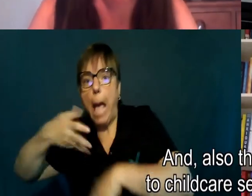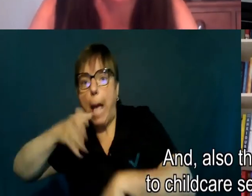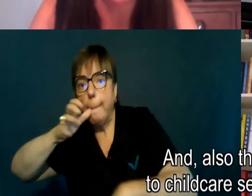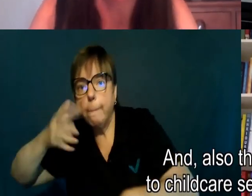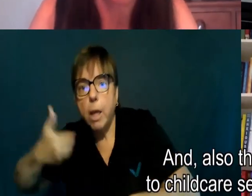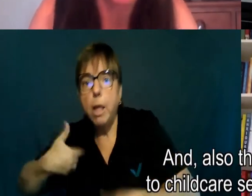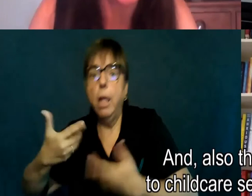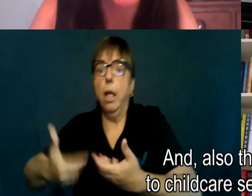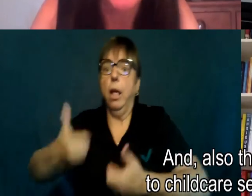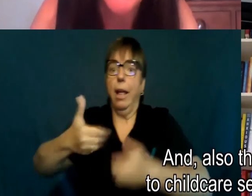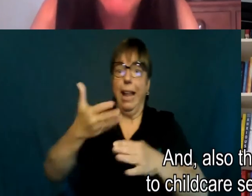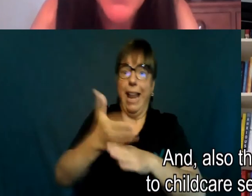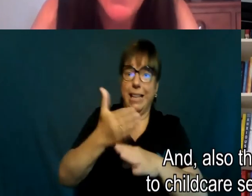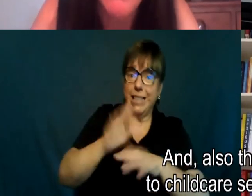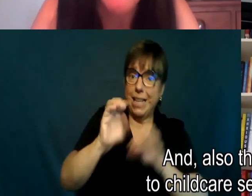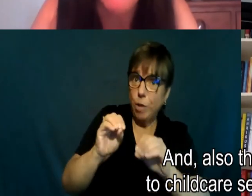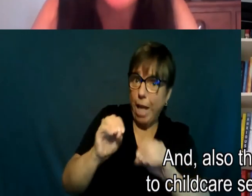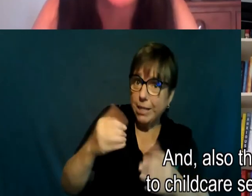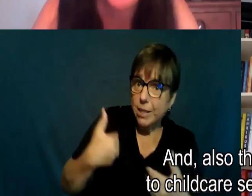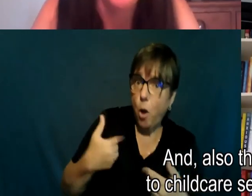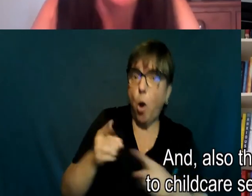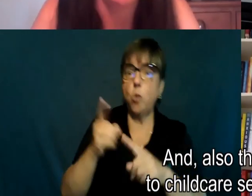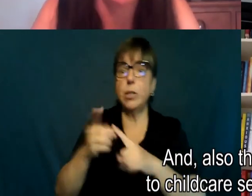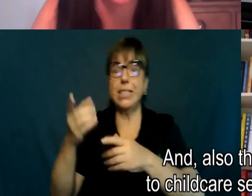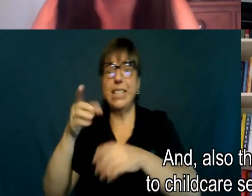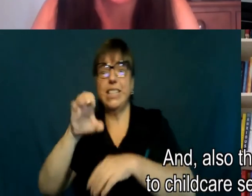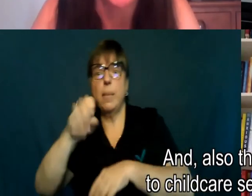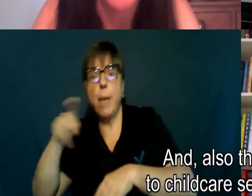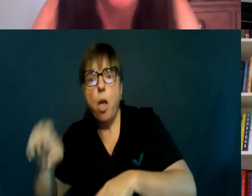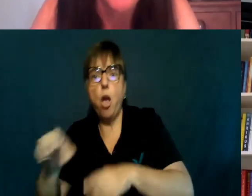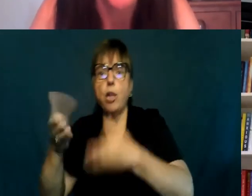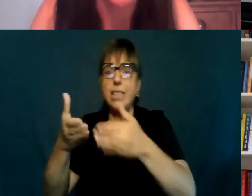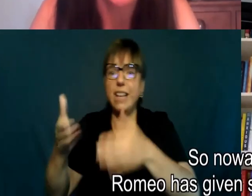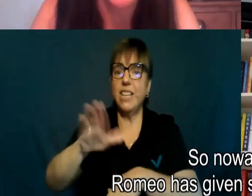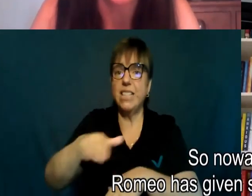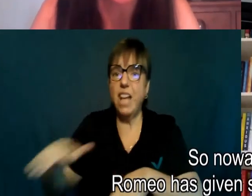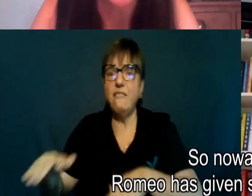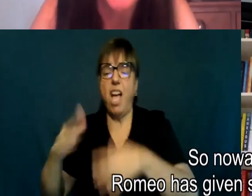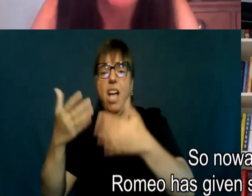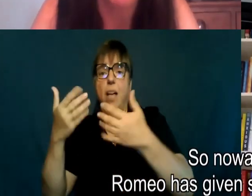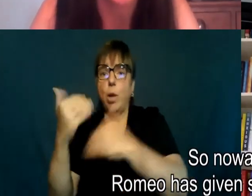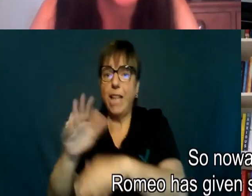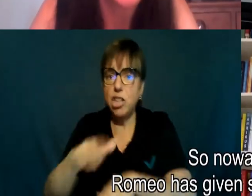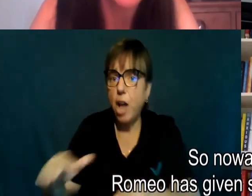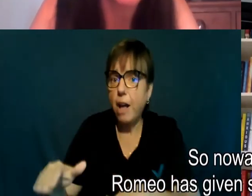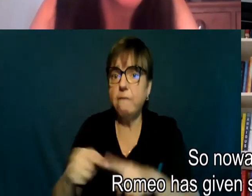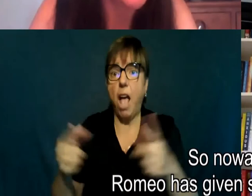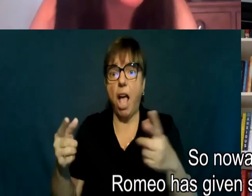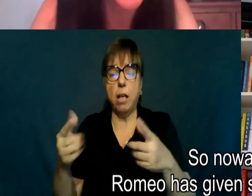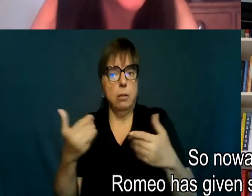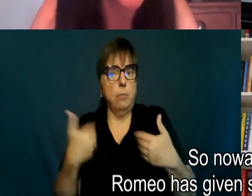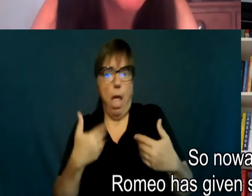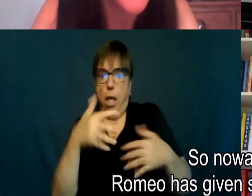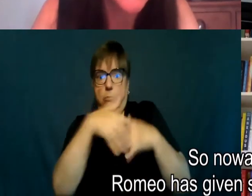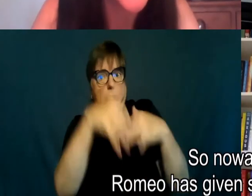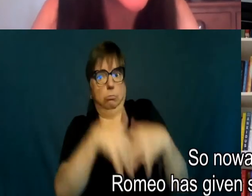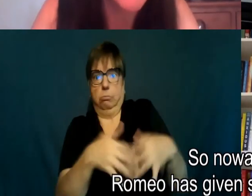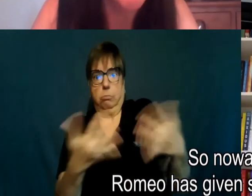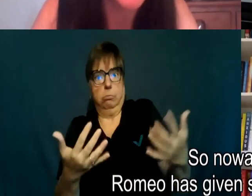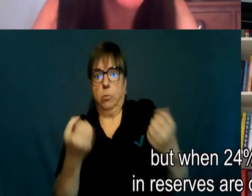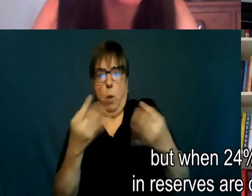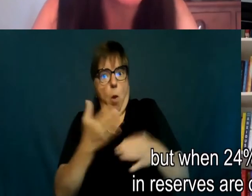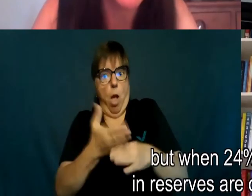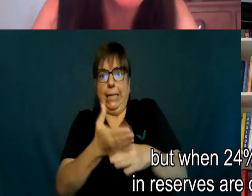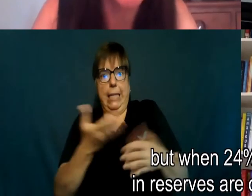et l'accès aux services à l'enfance, etc. Alors à l'heure actuelle, Roméo a donné déjà plusieurs